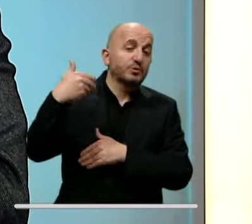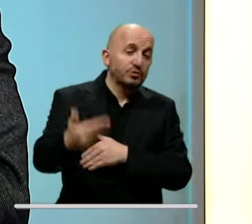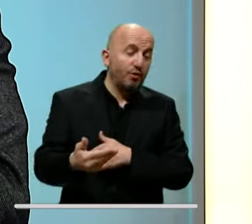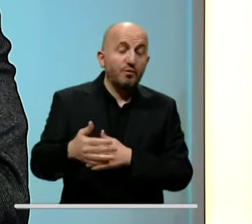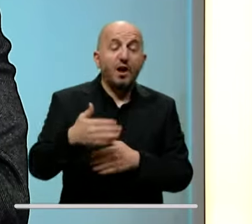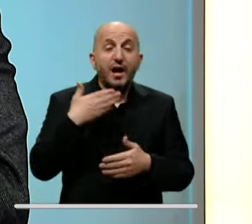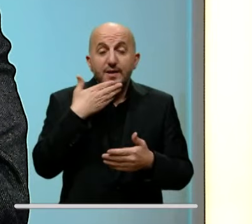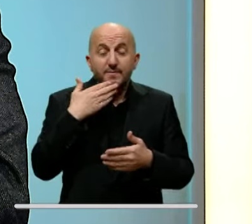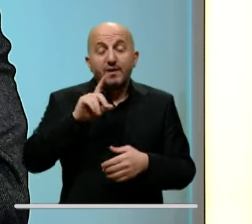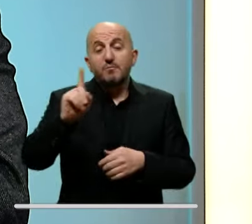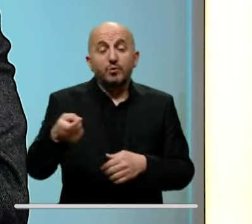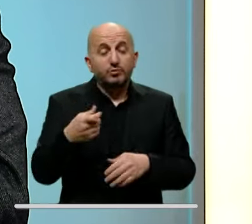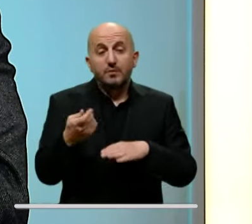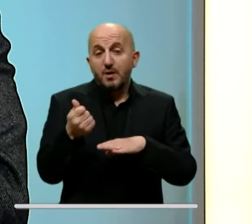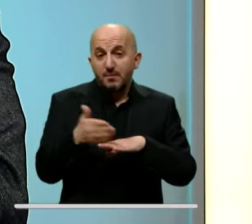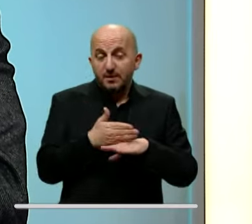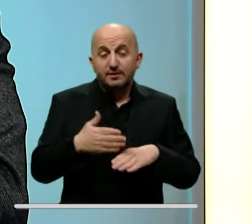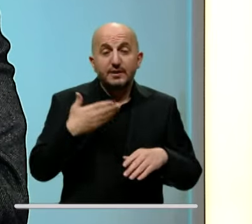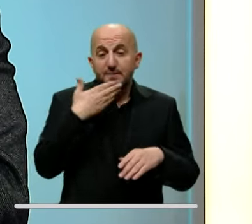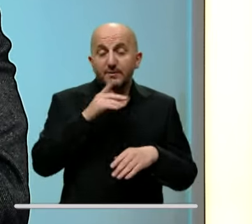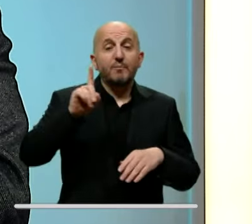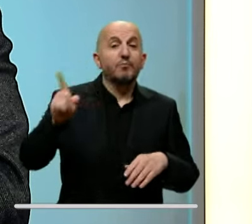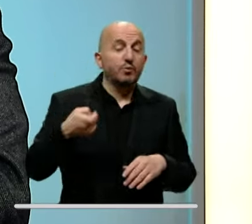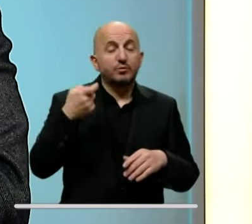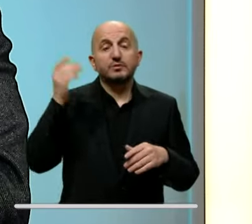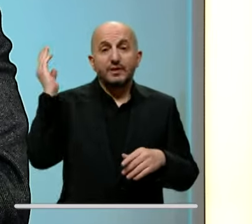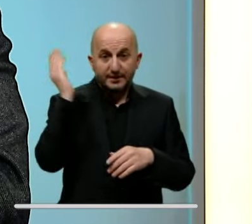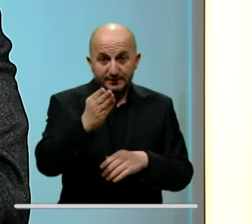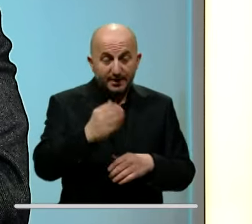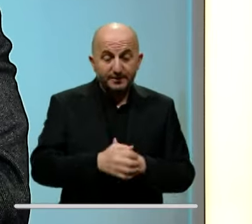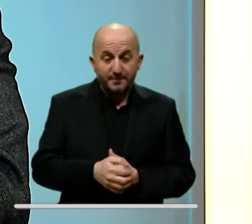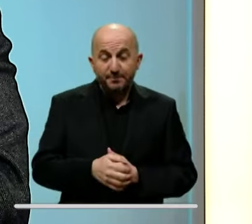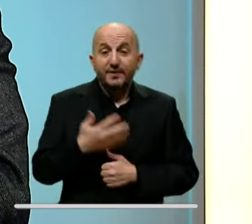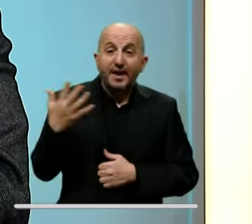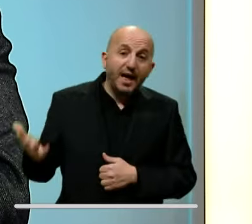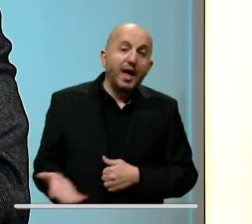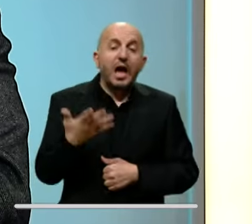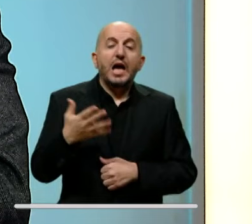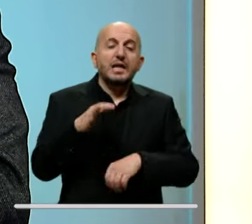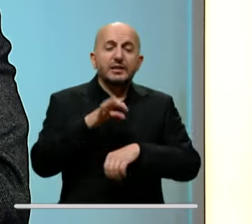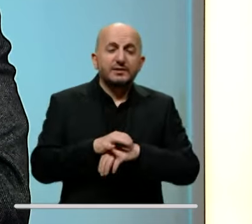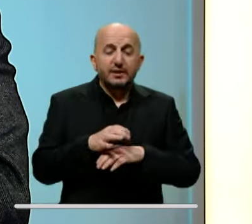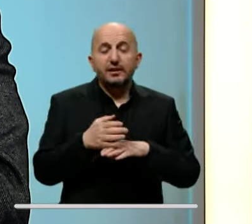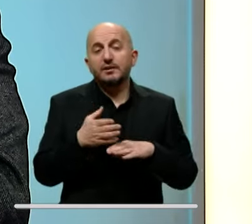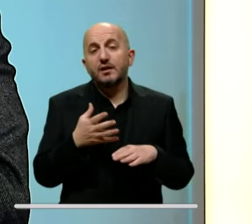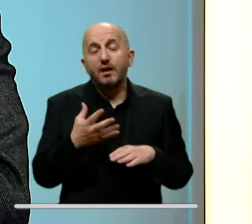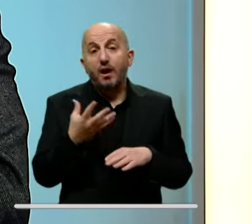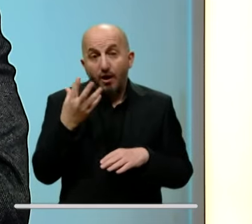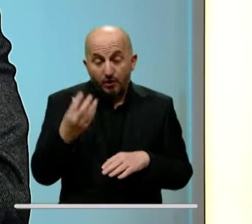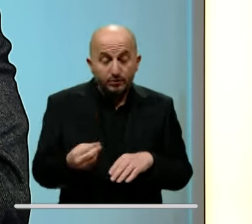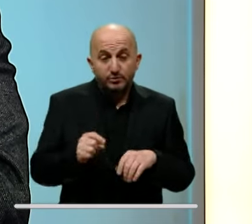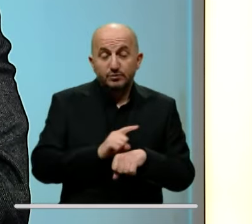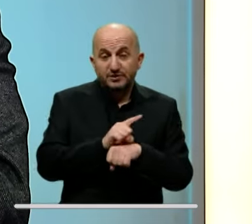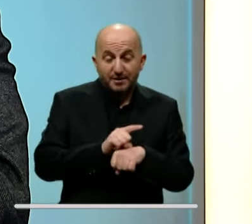imkan bulursa maddi imkan bulursa zaten gider Eee Eğer hastalık durumu söz konusu ise